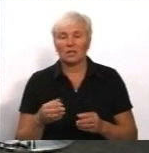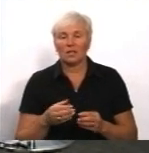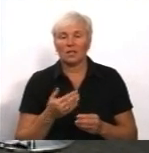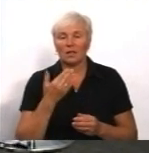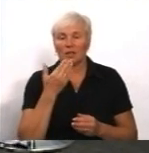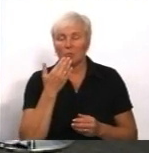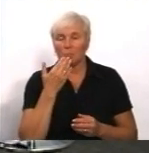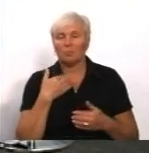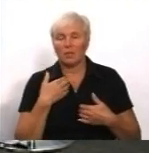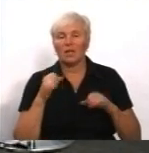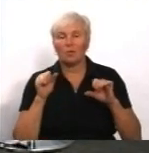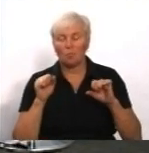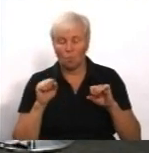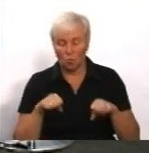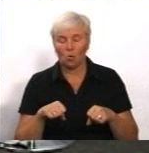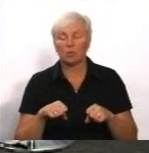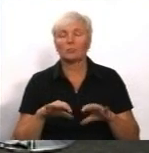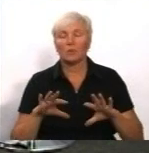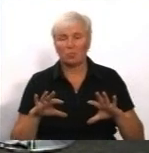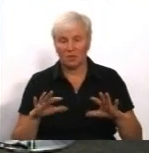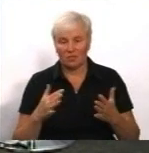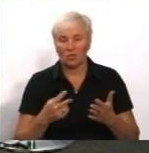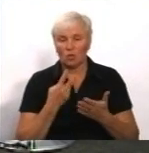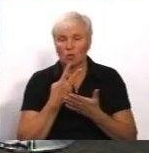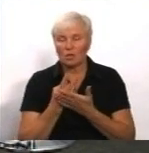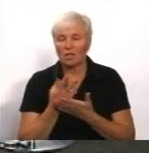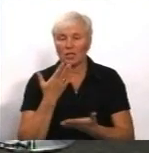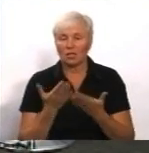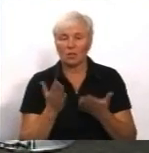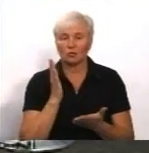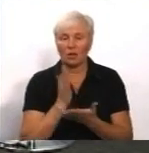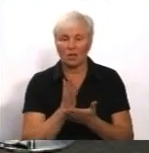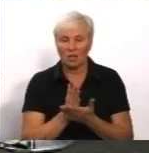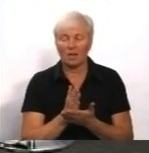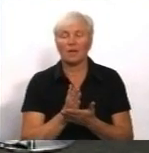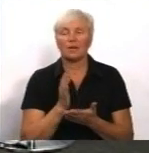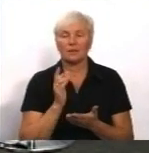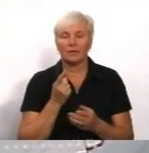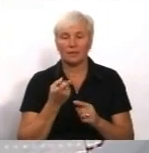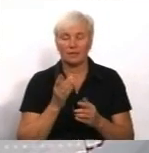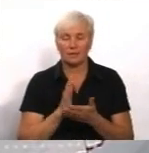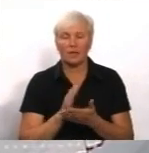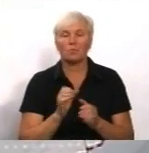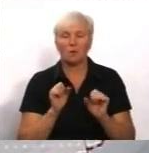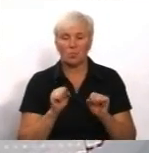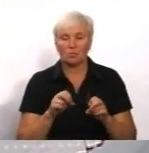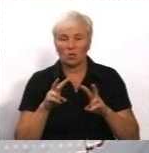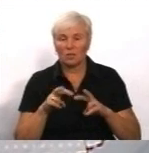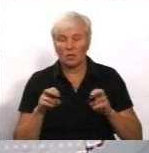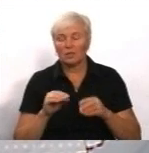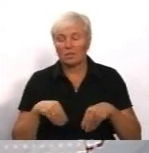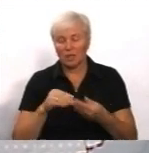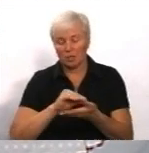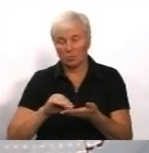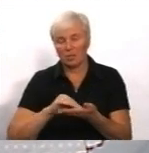Ми можемо при випадку розглянути, якщо є це лайма, ми можемо розглянути і дати припис. Але це